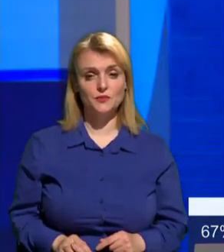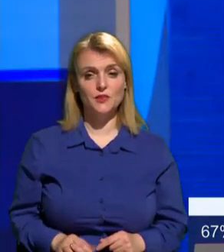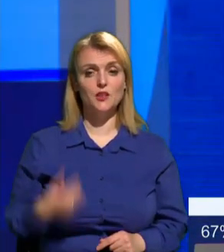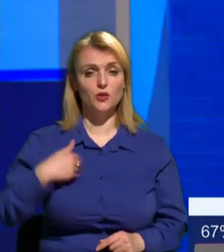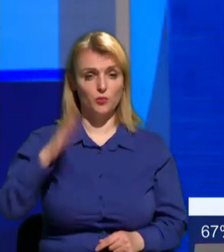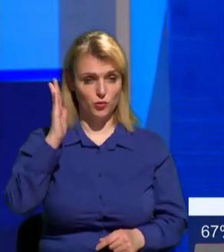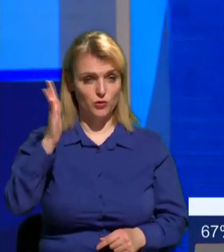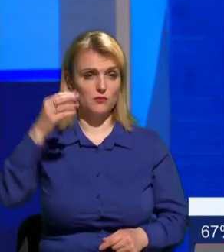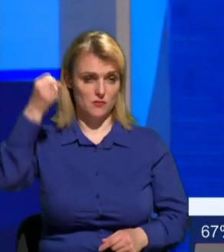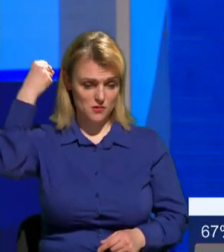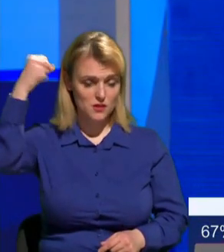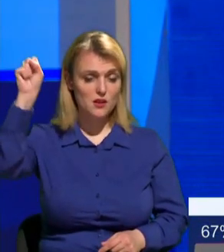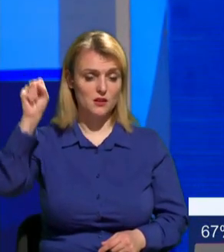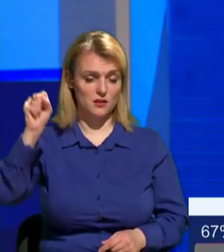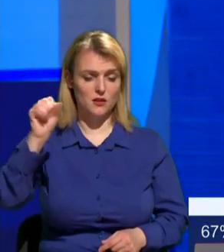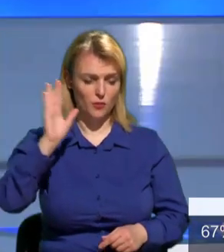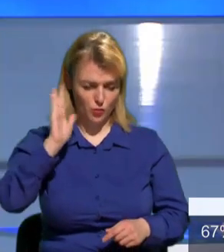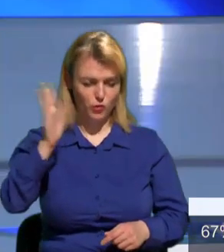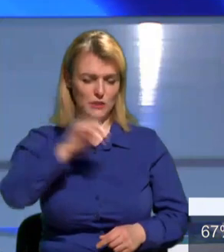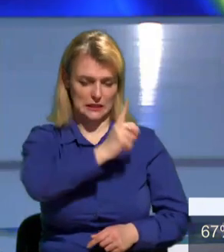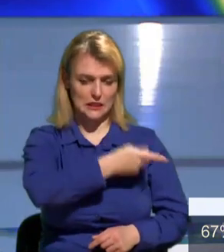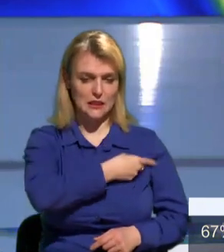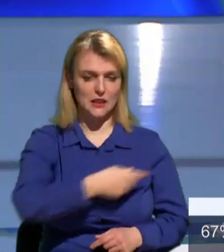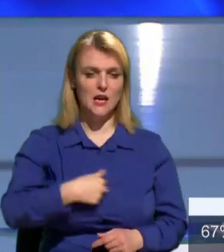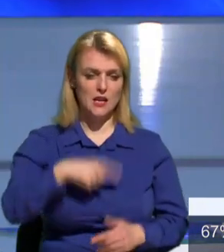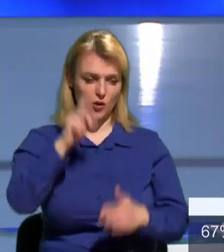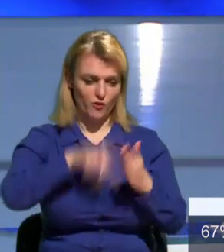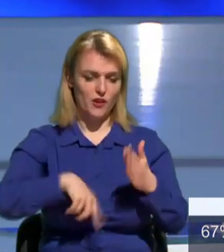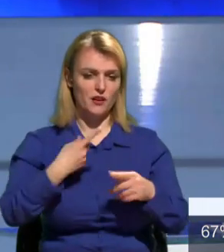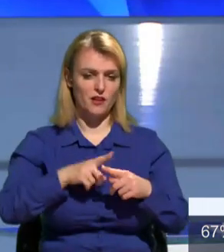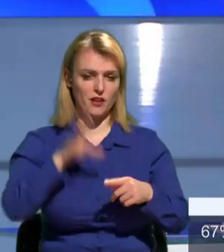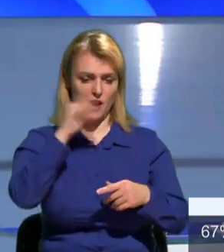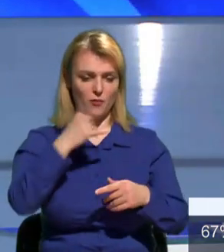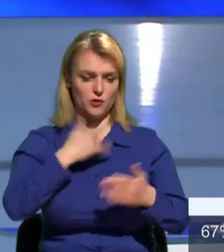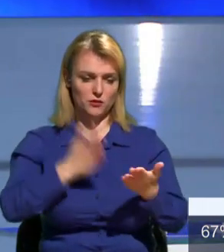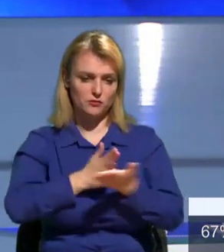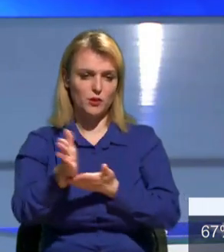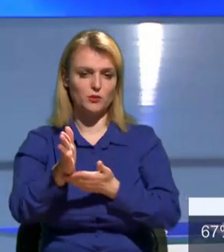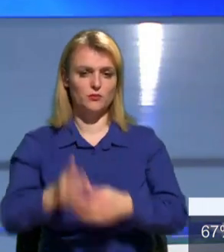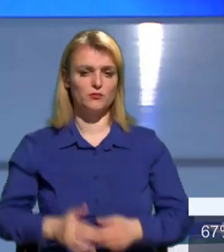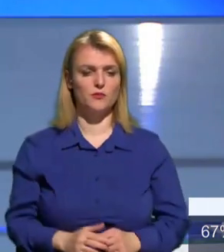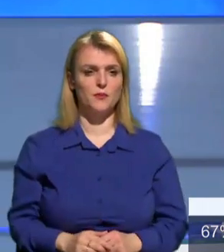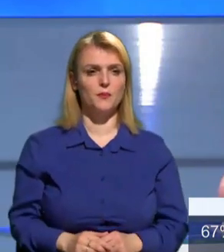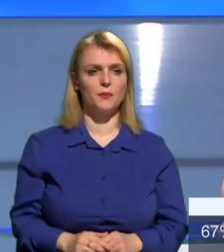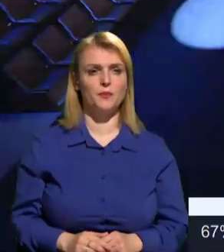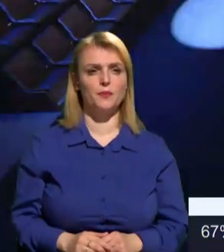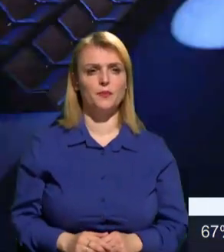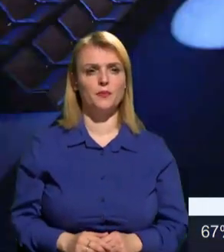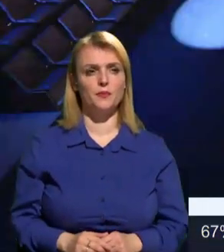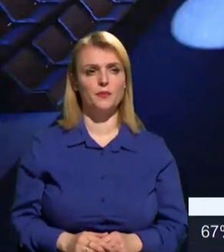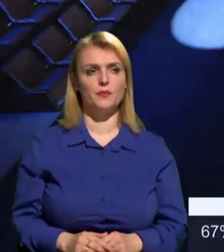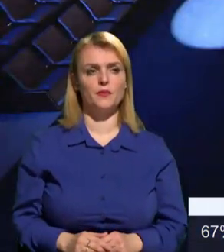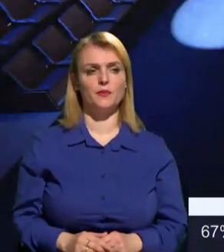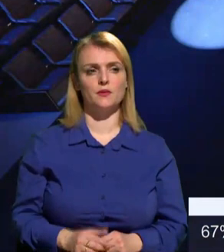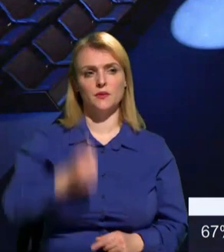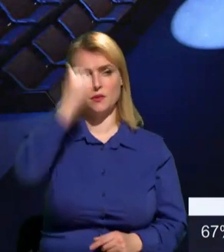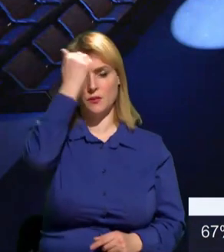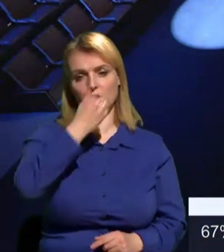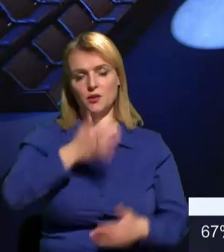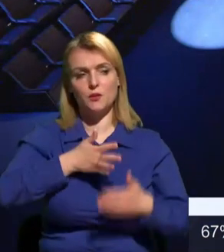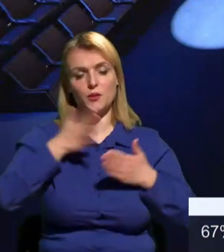mai puternici. Și eu sunt destul de optimist că noi putem să ne mișcăm în această direcție. Vă mulțumesc. Și eu mulțumesc. Mulțumesc mult,